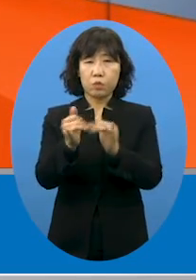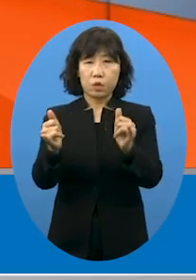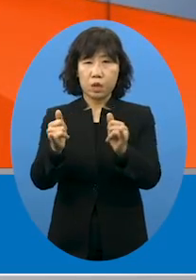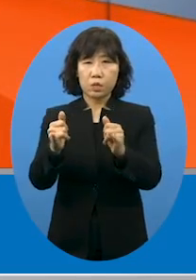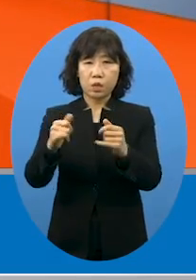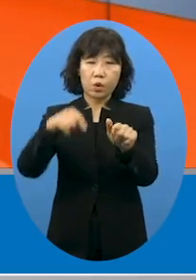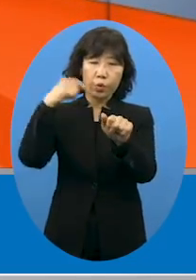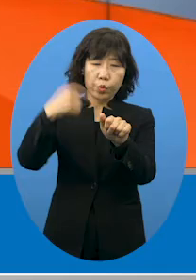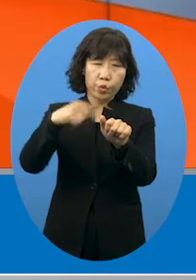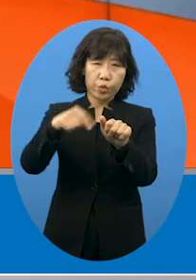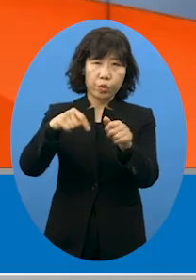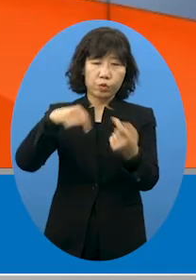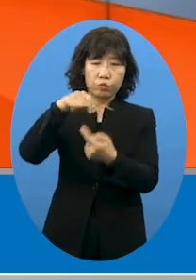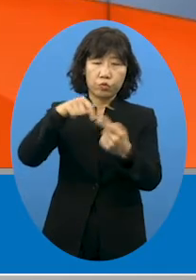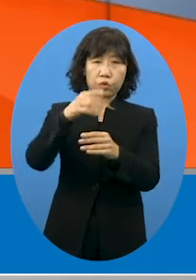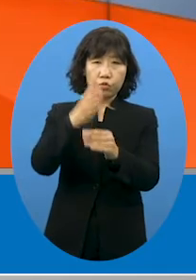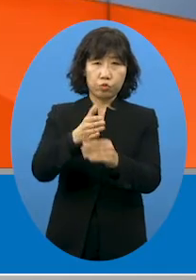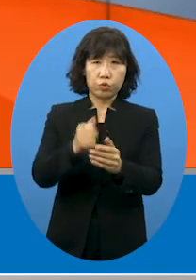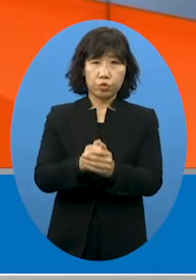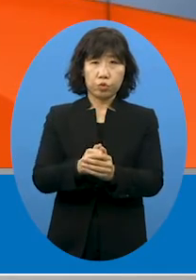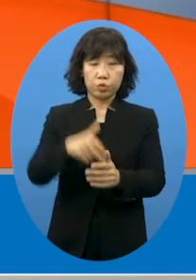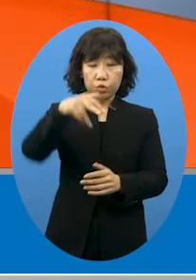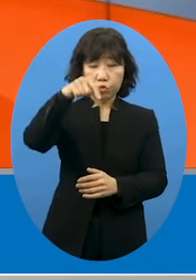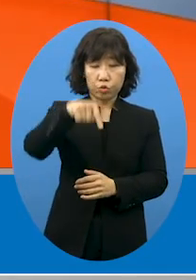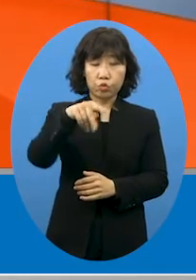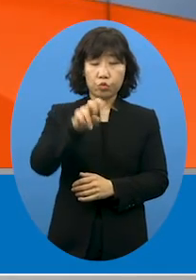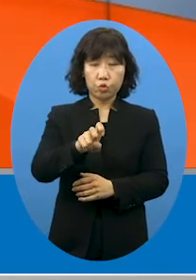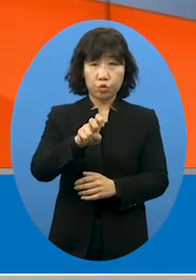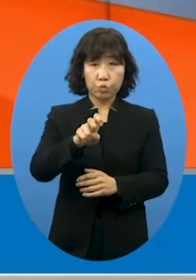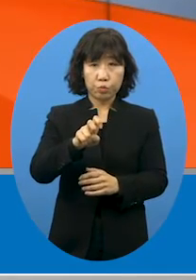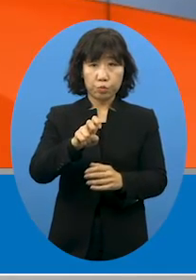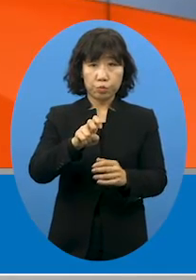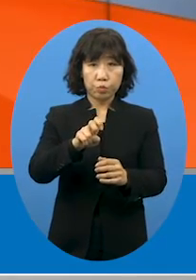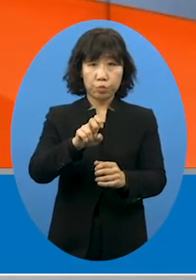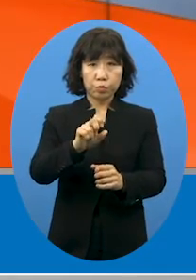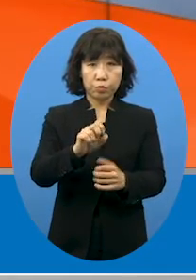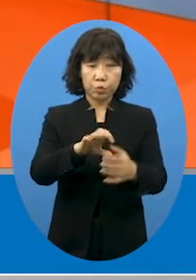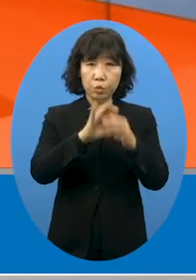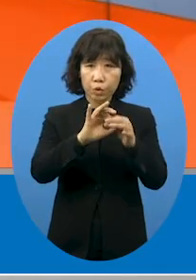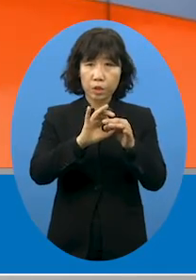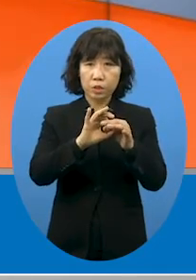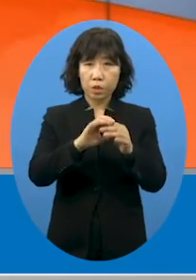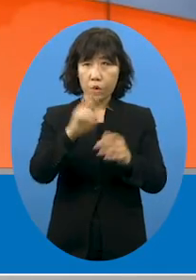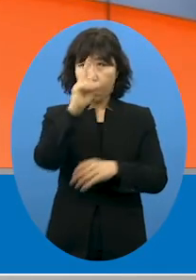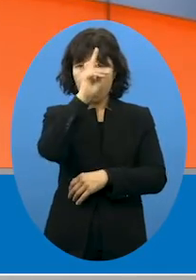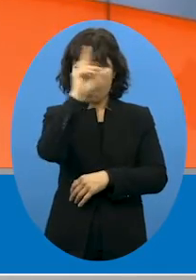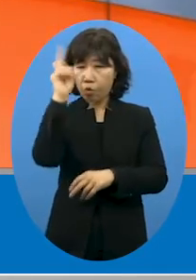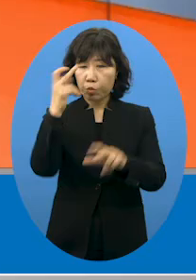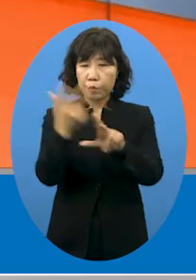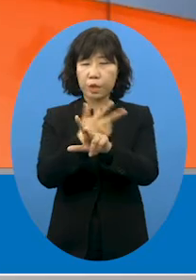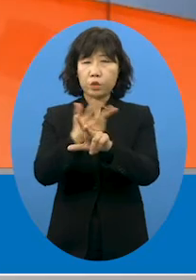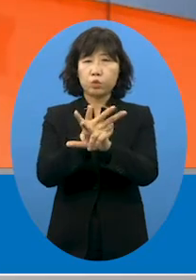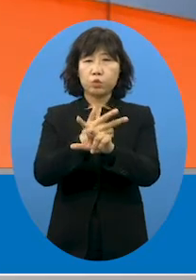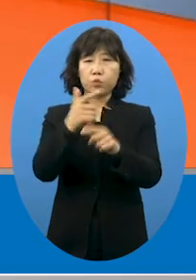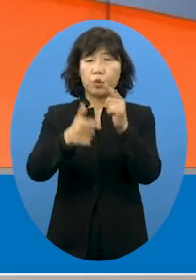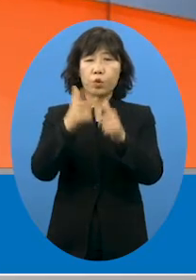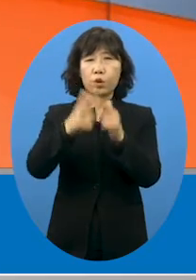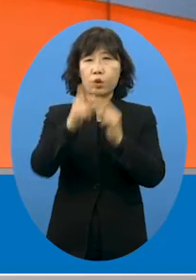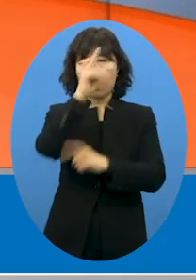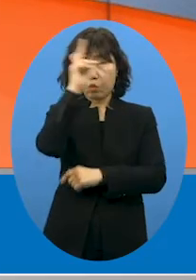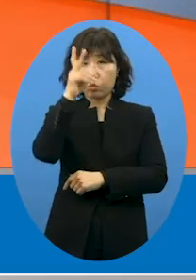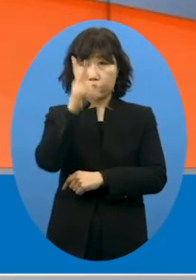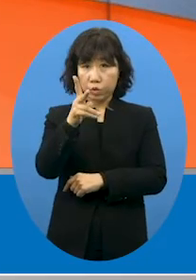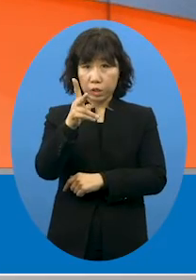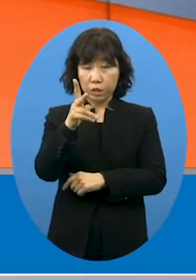만 교실을 운영하고 있습니다 화상 회의 플랫폼 줌 을 통해 매월 마지막주 목요일 오후 2시부터 실시간으로 진행되는